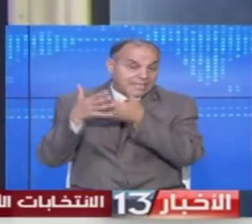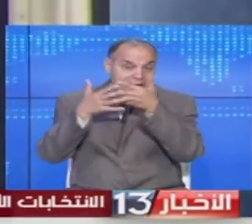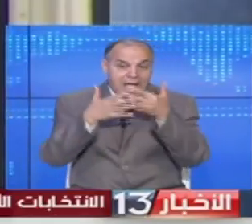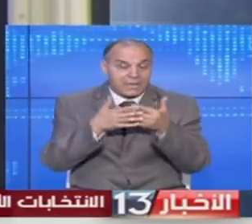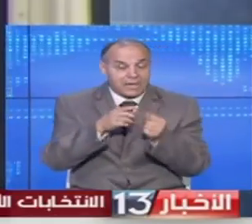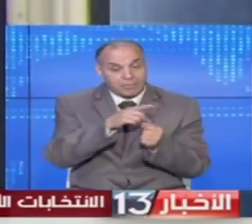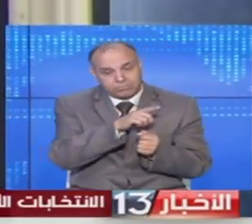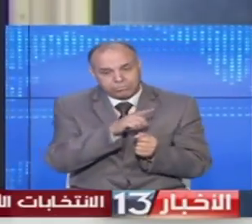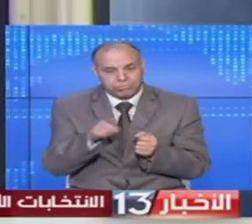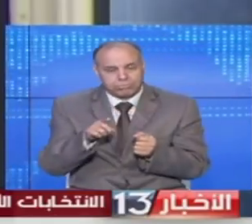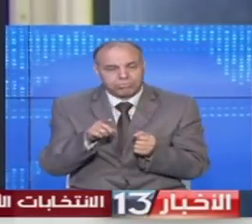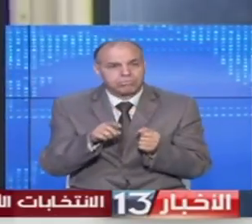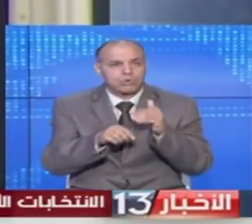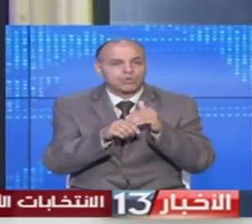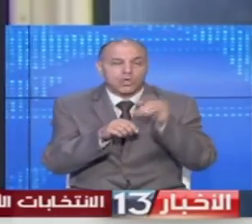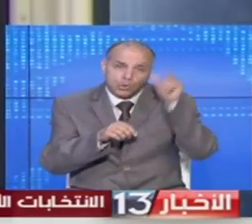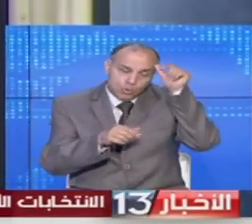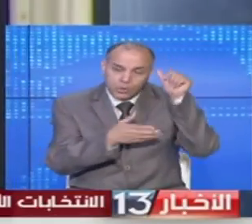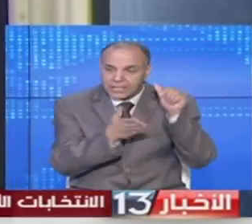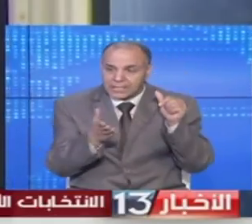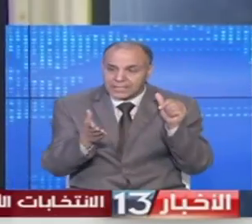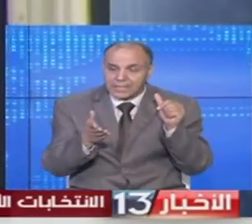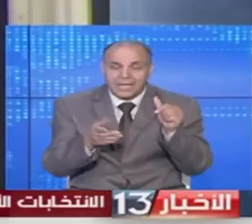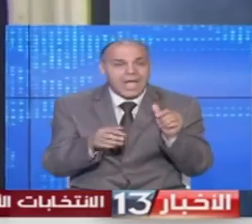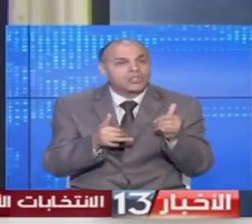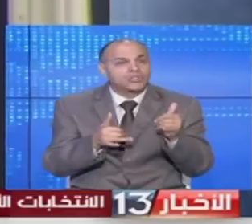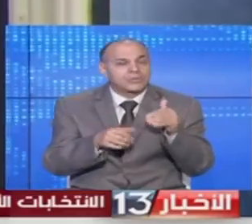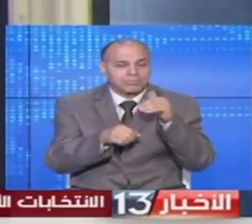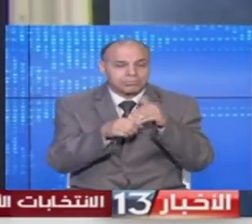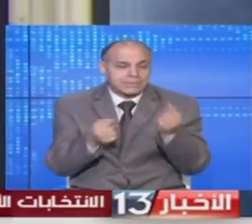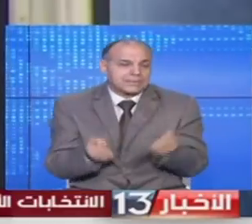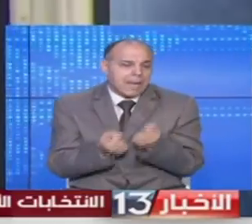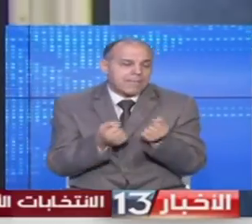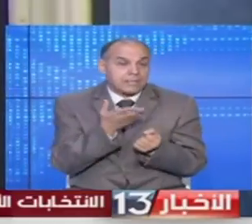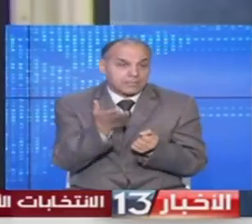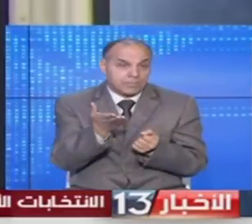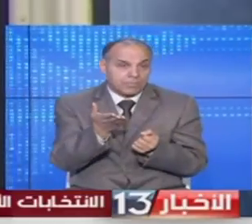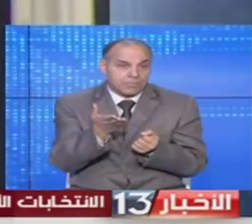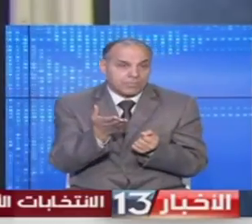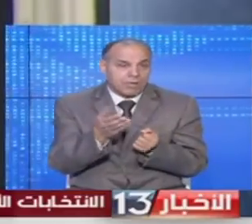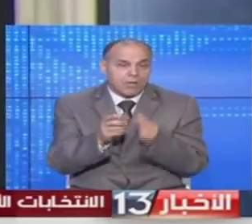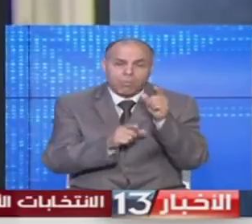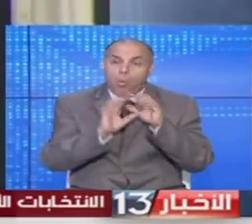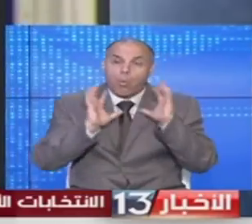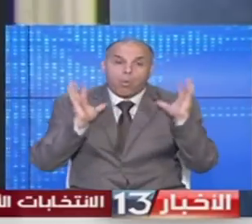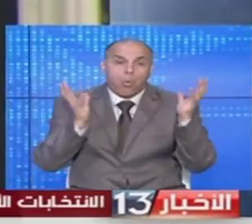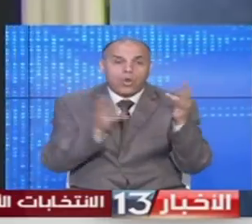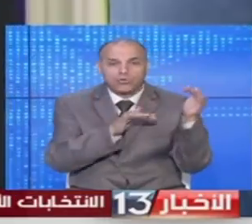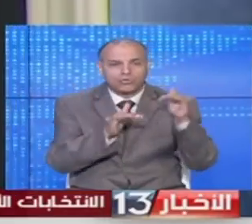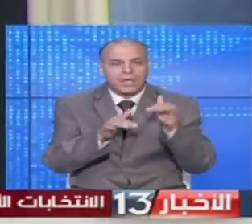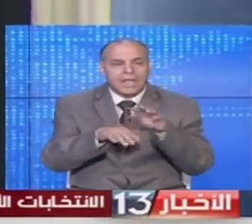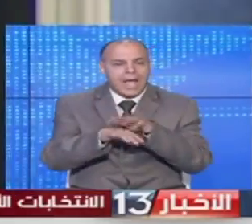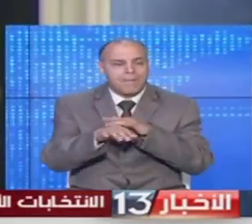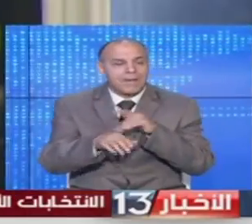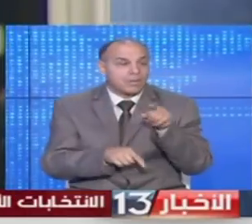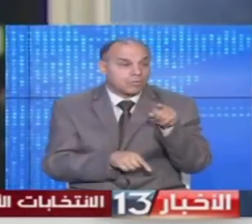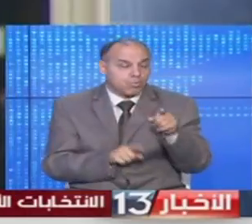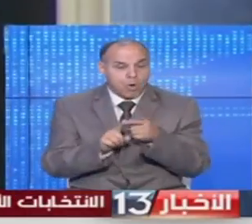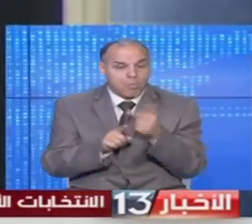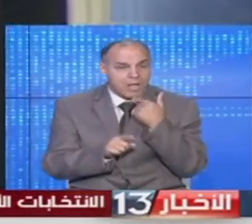دون ذكر ان مرشح الجمهوريين الى اجواء الحملات الانتخابيه بتجمع حاشد في احدى الولايات الاساسيه